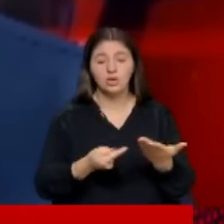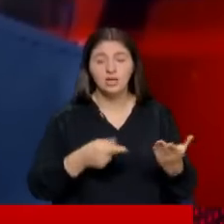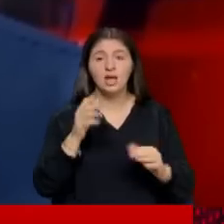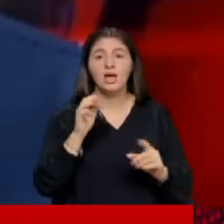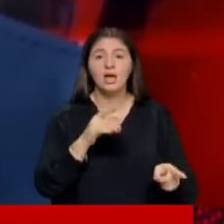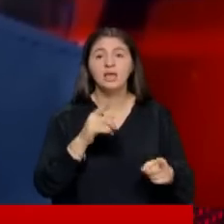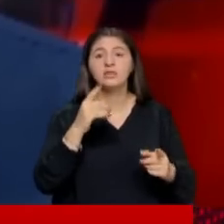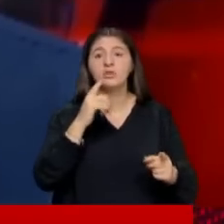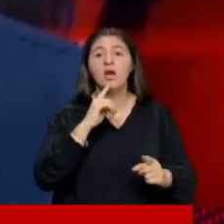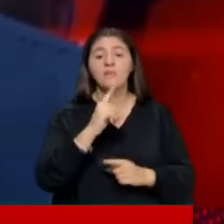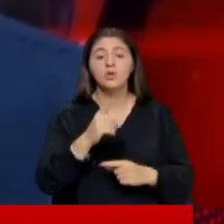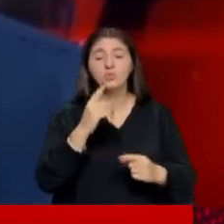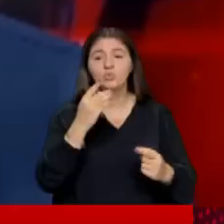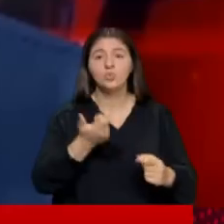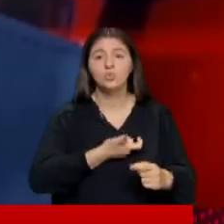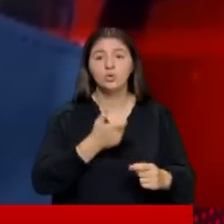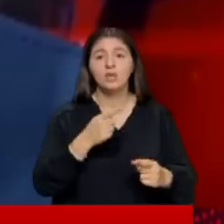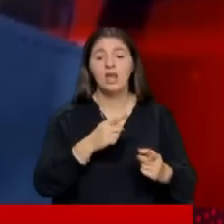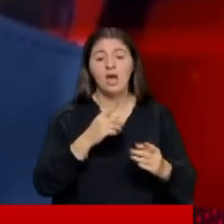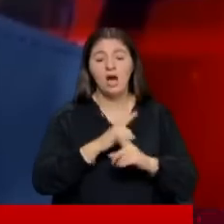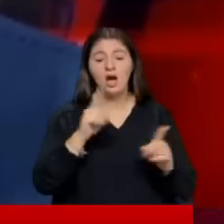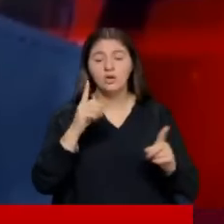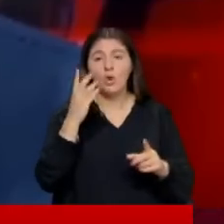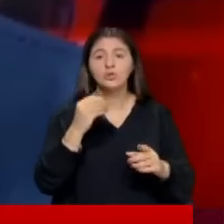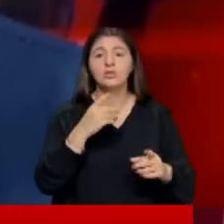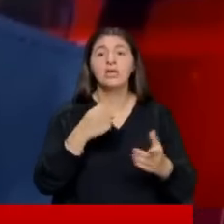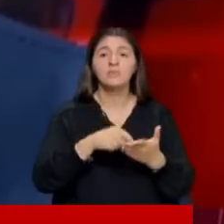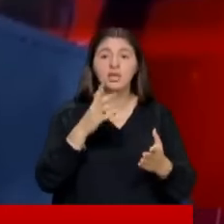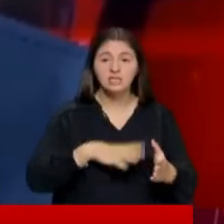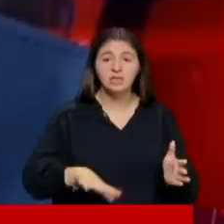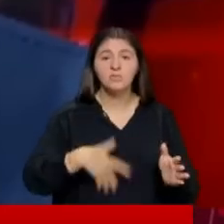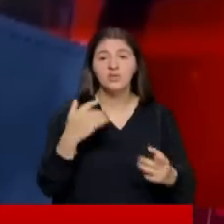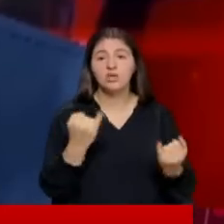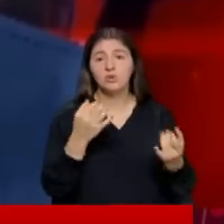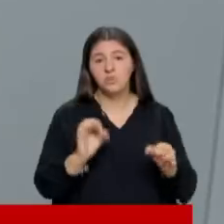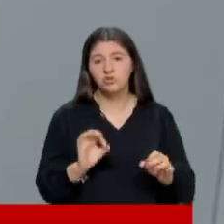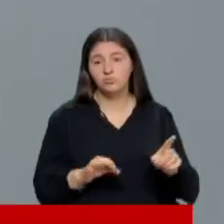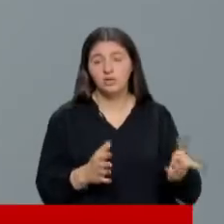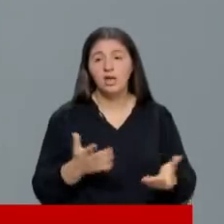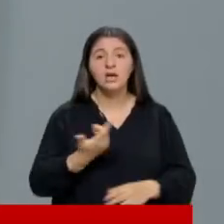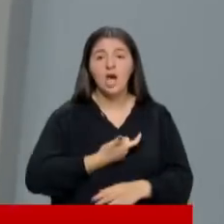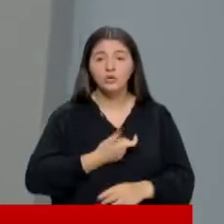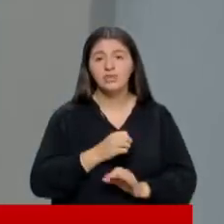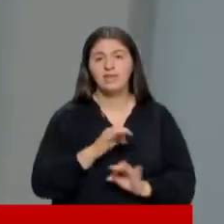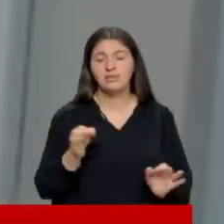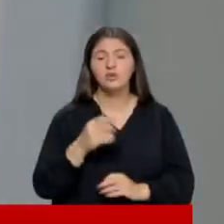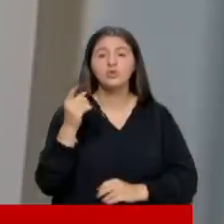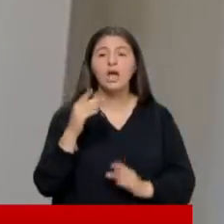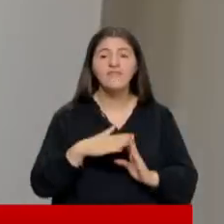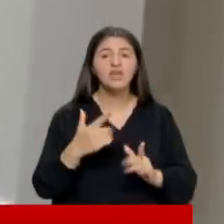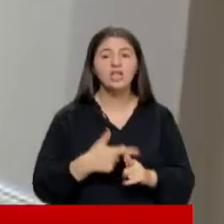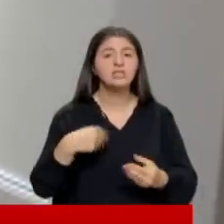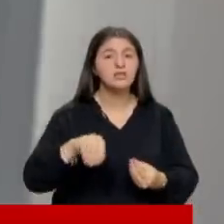hem de hükümlere aykırı olduğu sebebiyle iptali istenebilir istenemez mi tartışması başladı kanun net konut